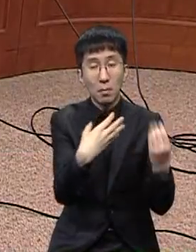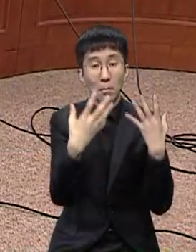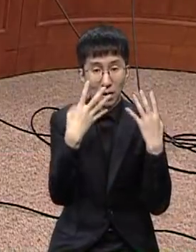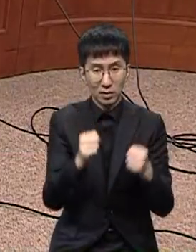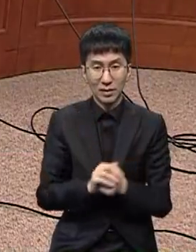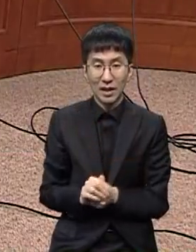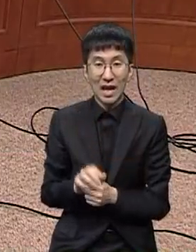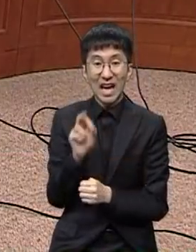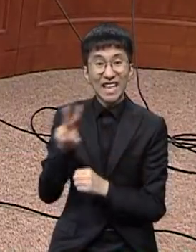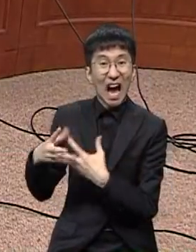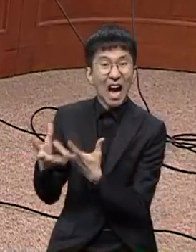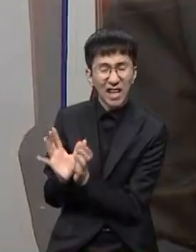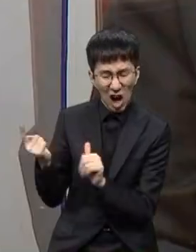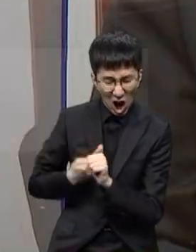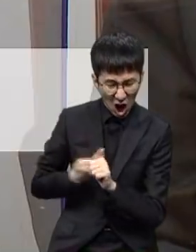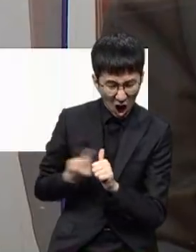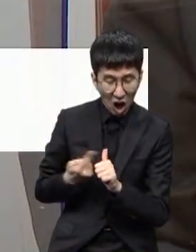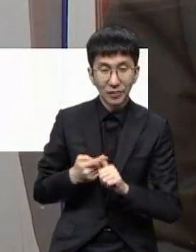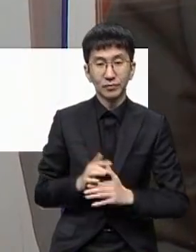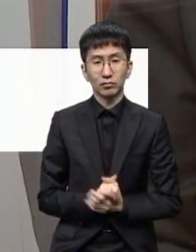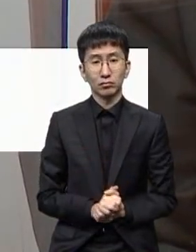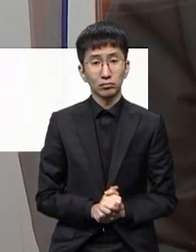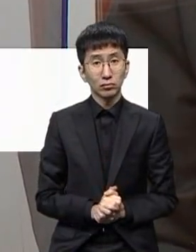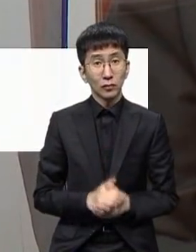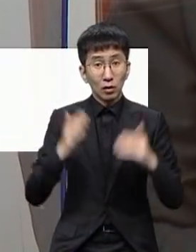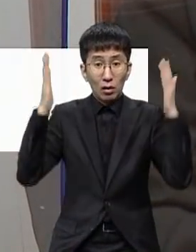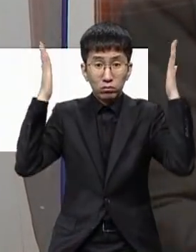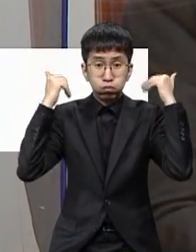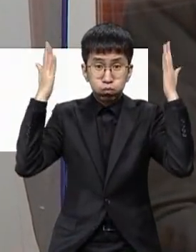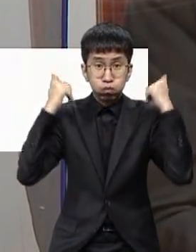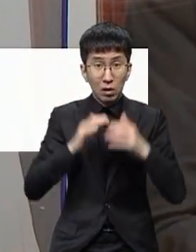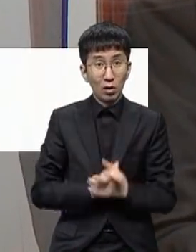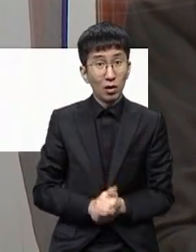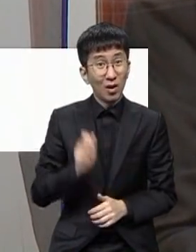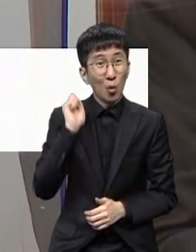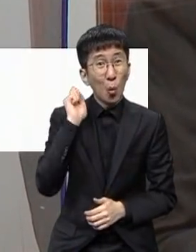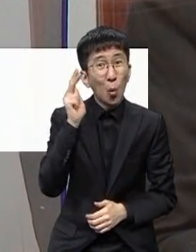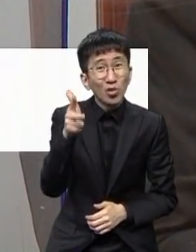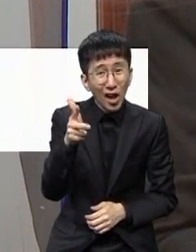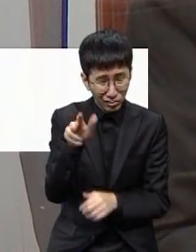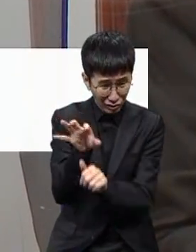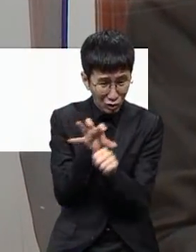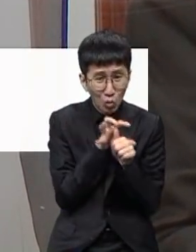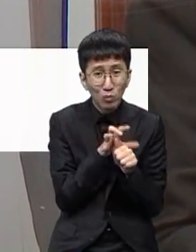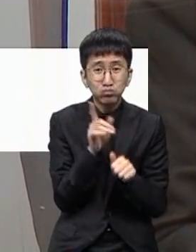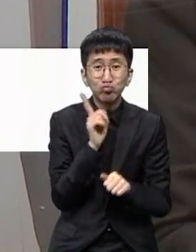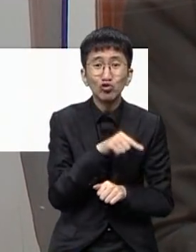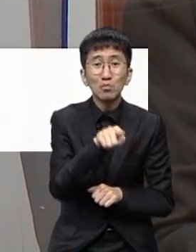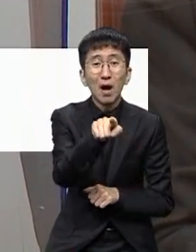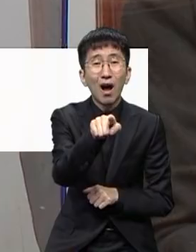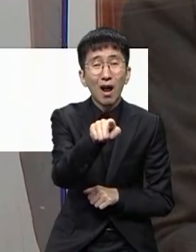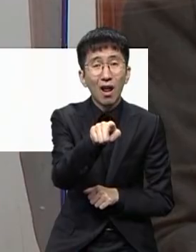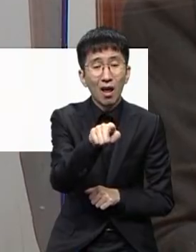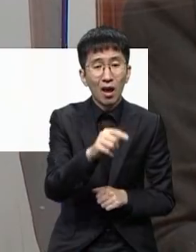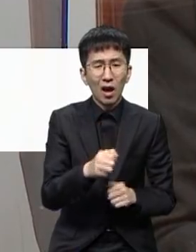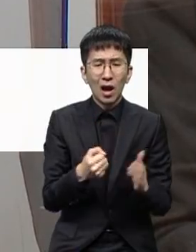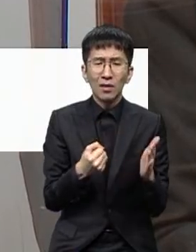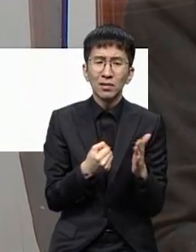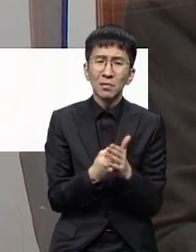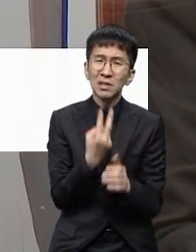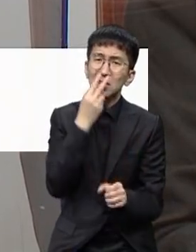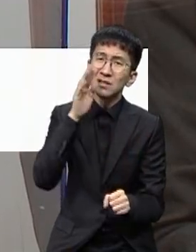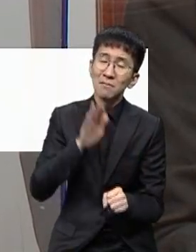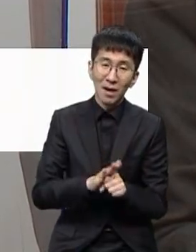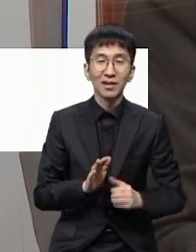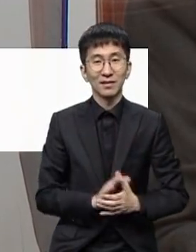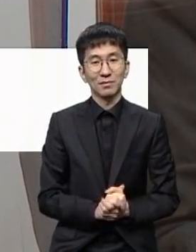맹공을 퍼부었습니다. 듣도 보도 못한 호텔 찬스로 혹세무민이라는 것을 보고 실소를 금치